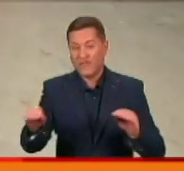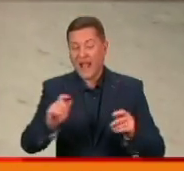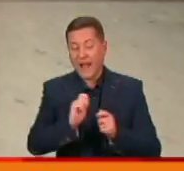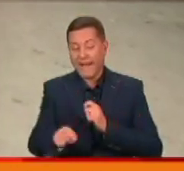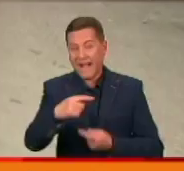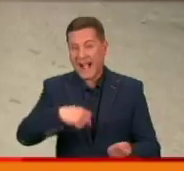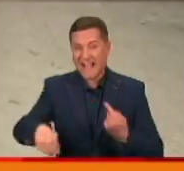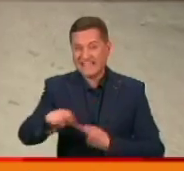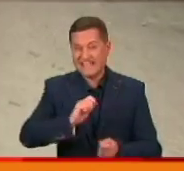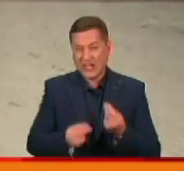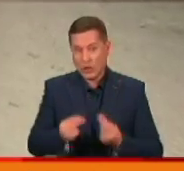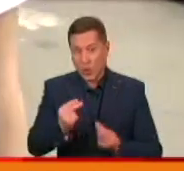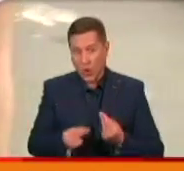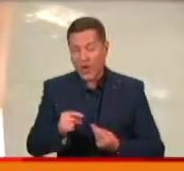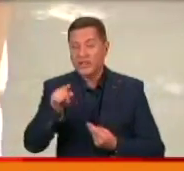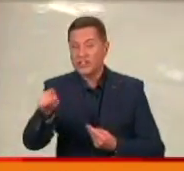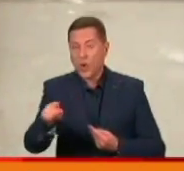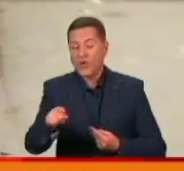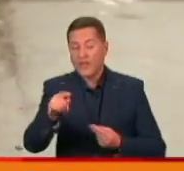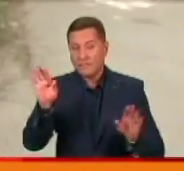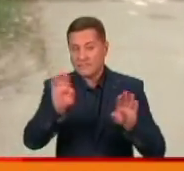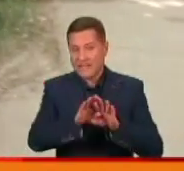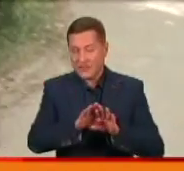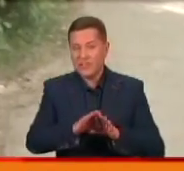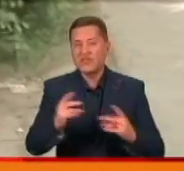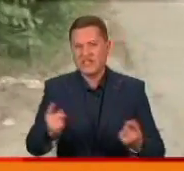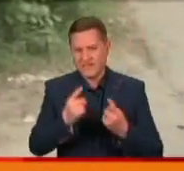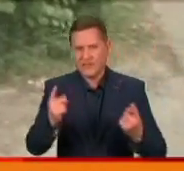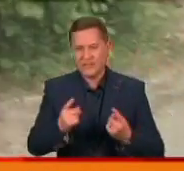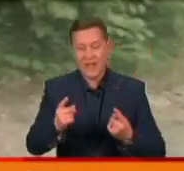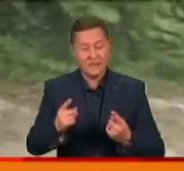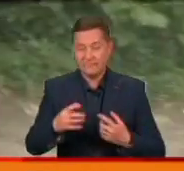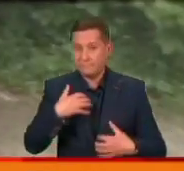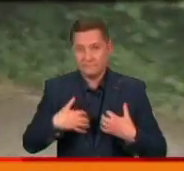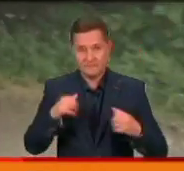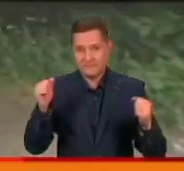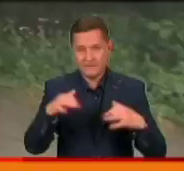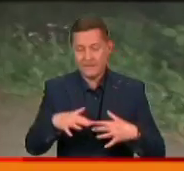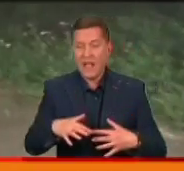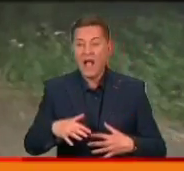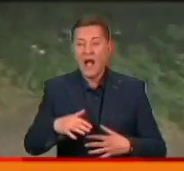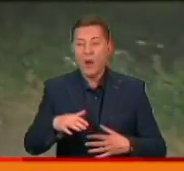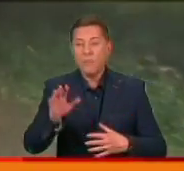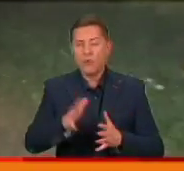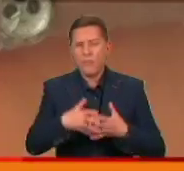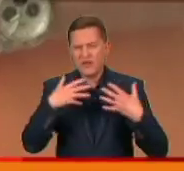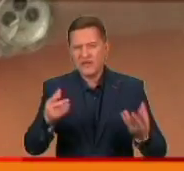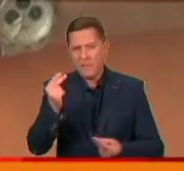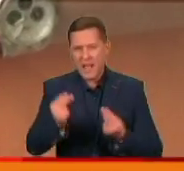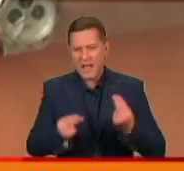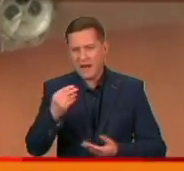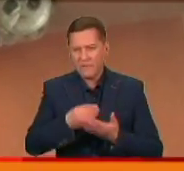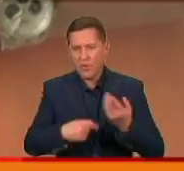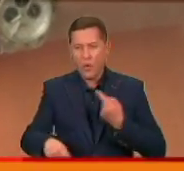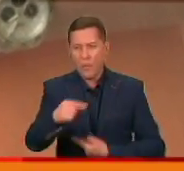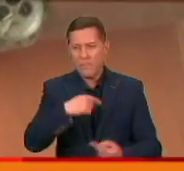казино, запевняє Юрій. Сьогодні тут зачинено, але зазвичай, каже, азарт тут вирує. Про масштаби ігрового бізнесу, який діє